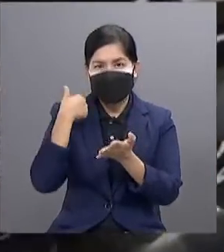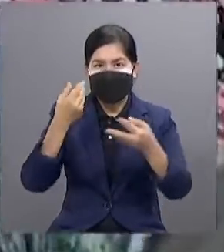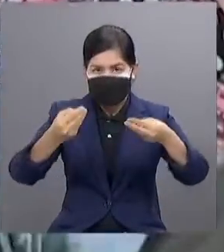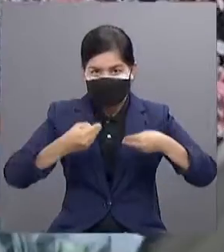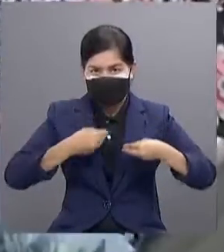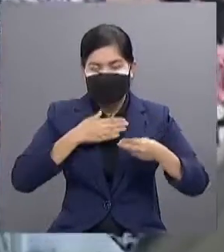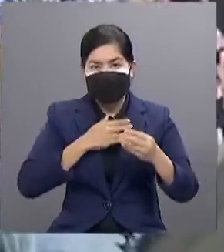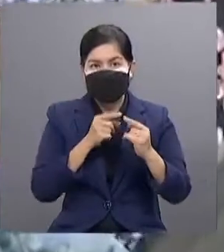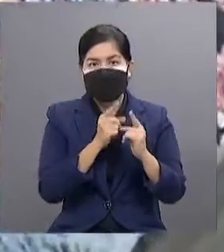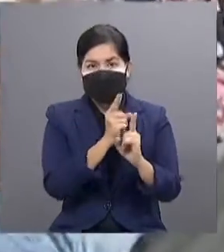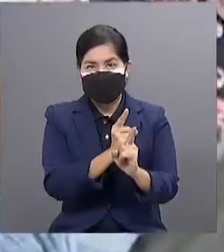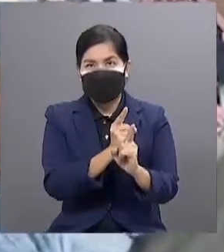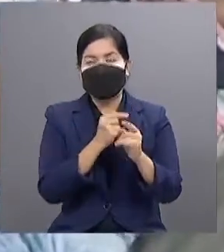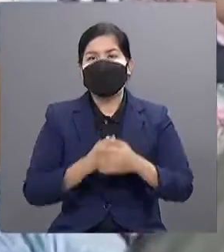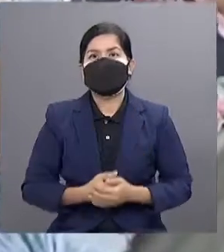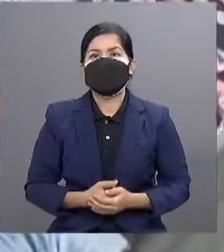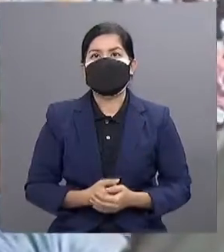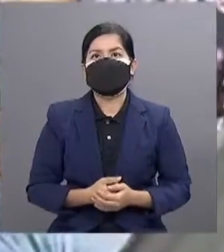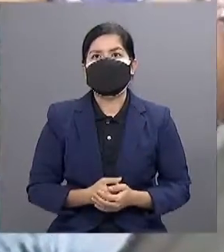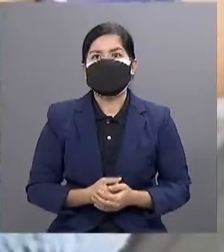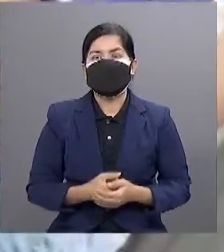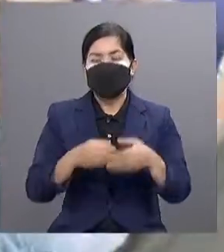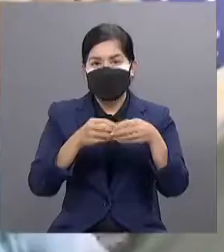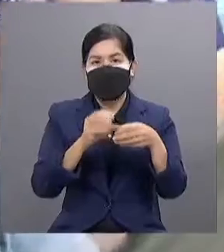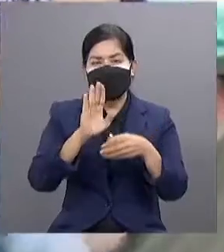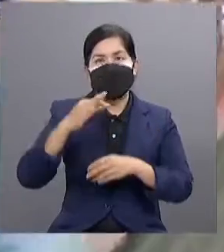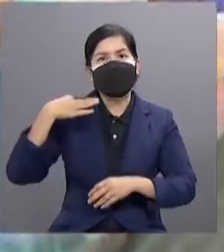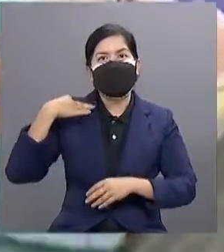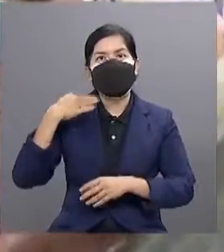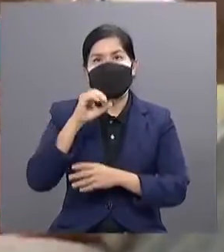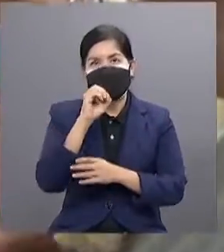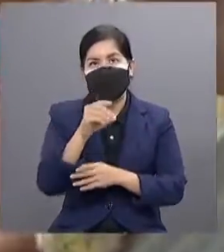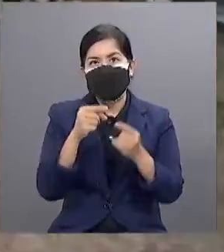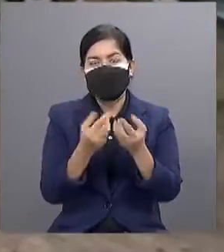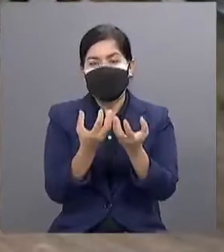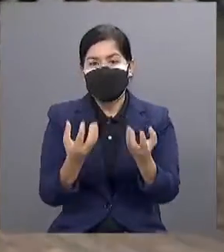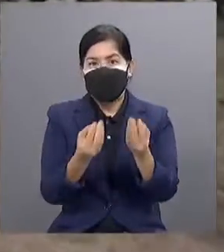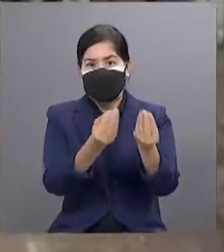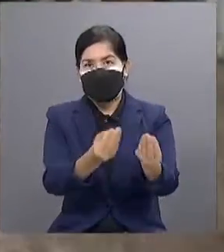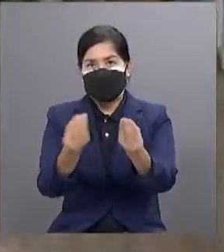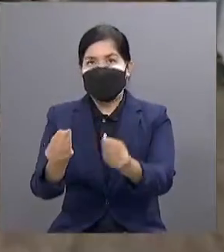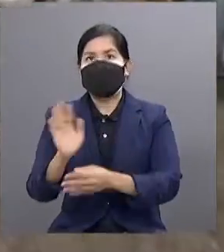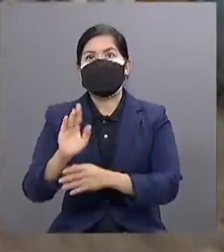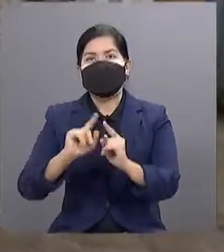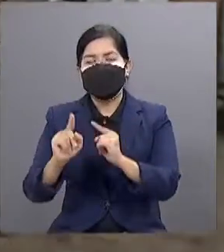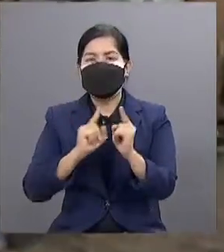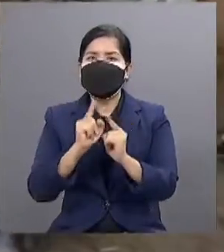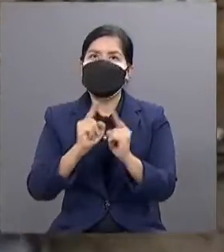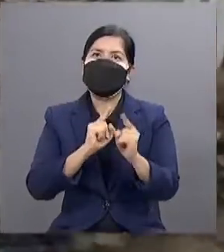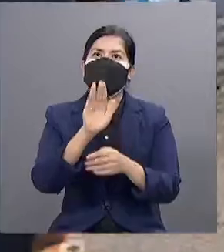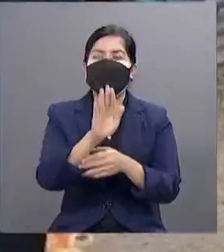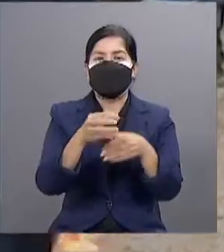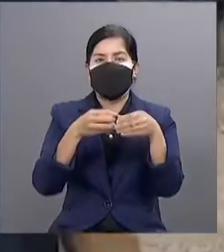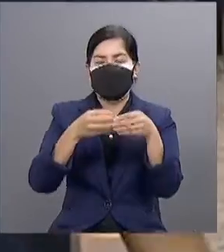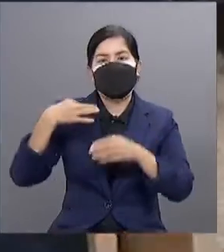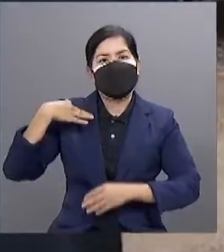เออมีอาสาบอกว่าแต่ละครั้งไม่ใช่การแจกของนะคะแต่บทสนทนาที่เกิดขึ้นระหว่างทีมอาสาสมัครกับกลุ่มคน